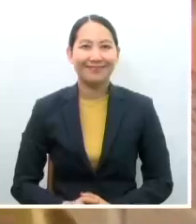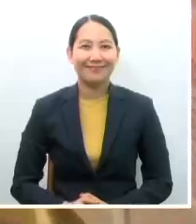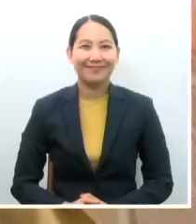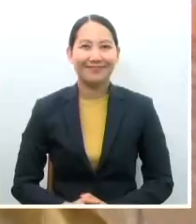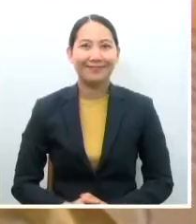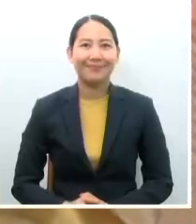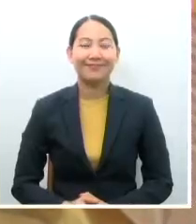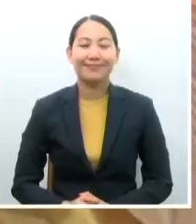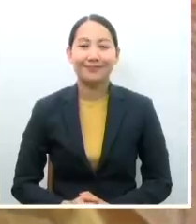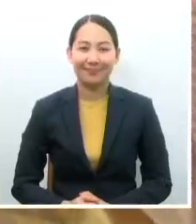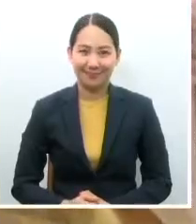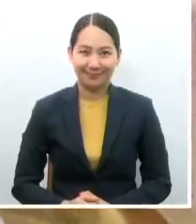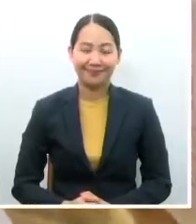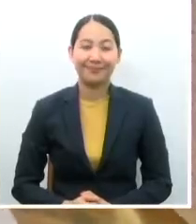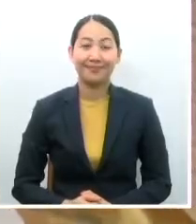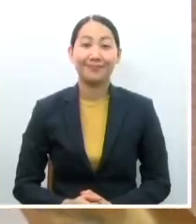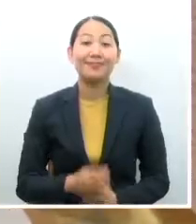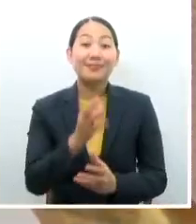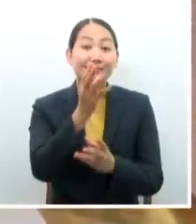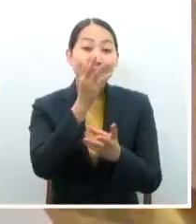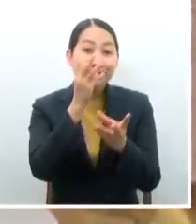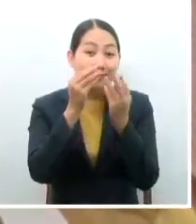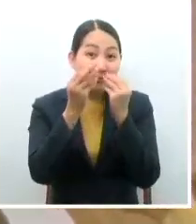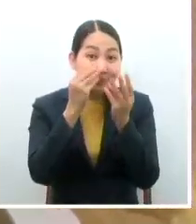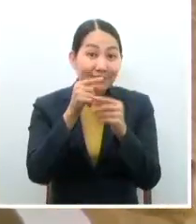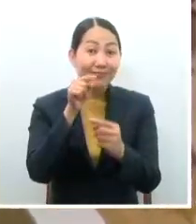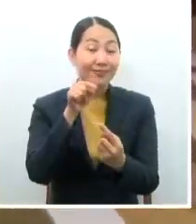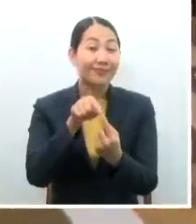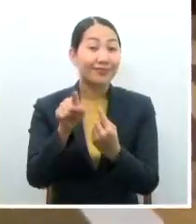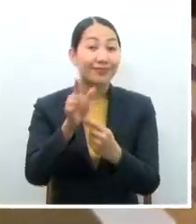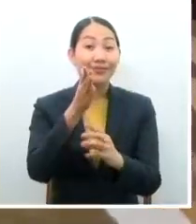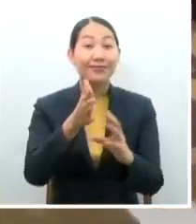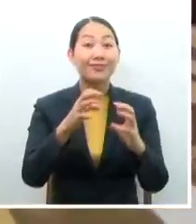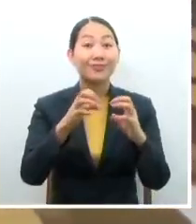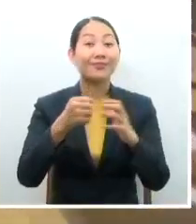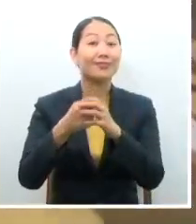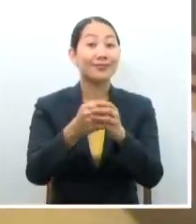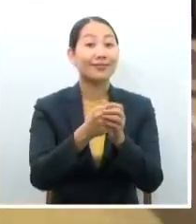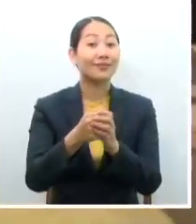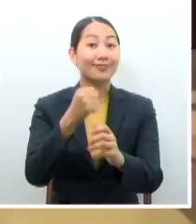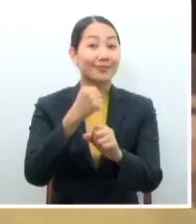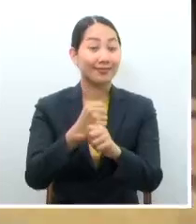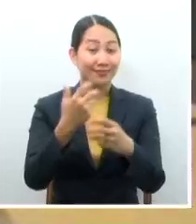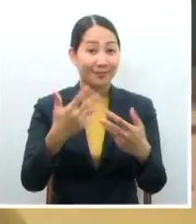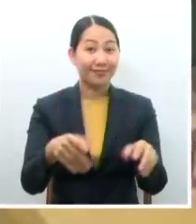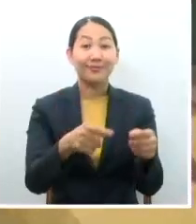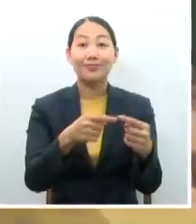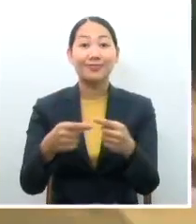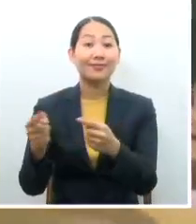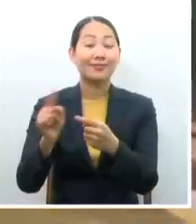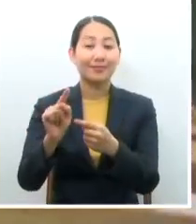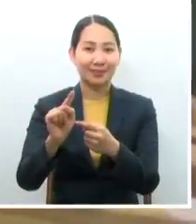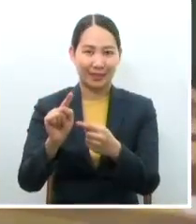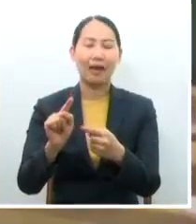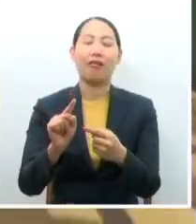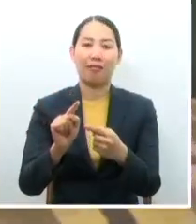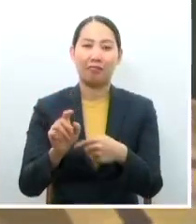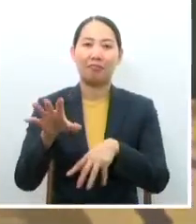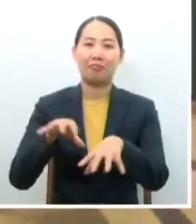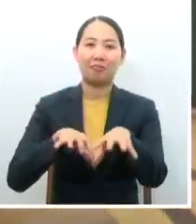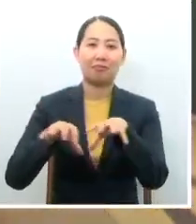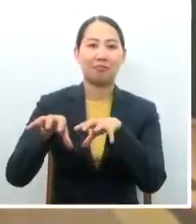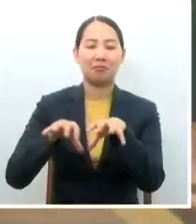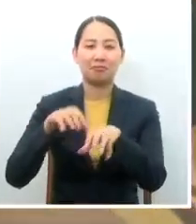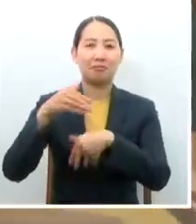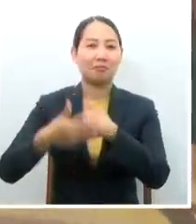นอกจากเราได้มีการศึกษาเรื่องกระบวนการผลิตทุเรียนกวนแล้วนั้นเรายังได้มีโอกาสศึกษาการบริหารจัดการในฐานะผู้ประกอบการอีกด้วยเพ